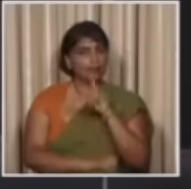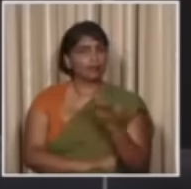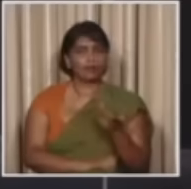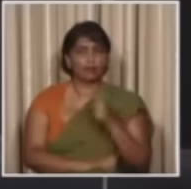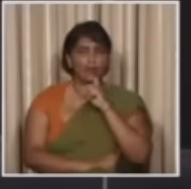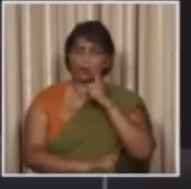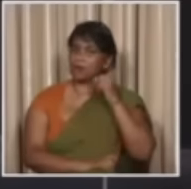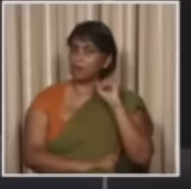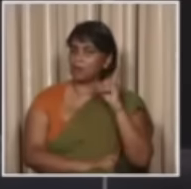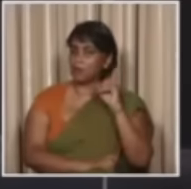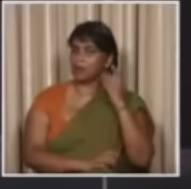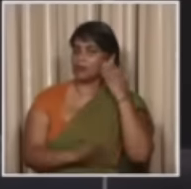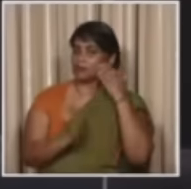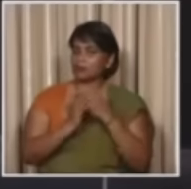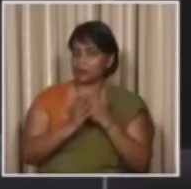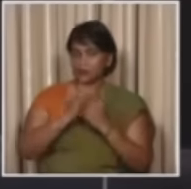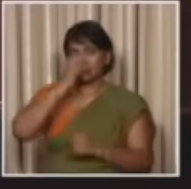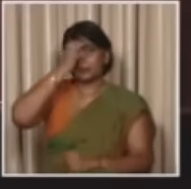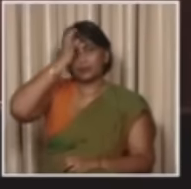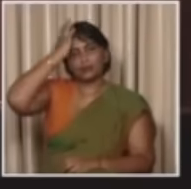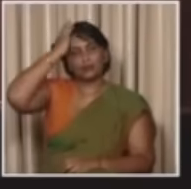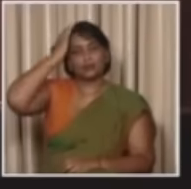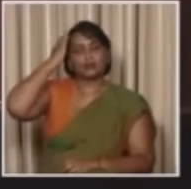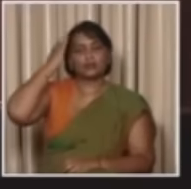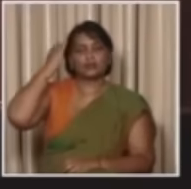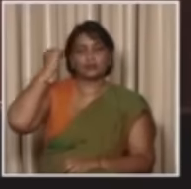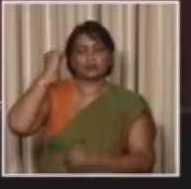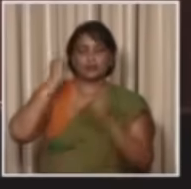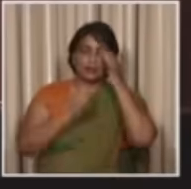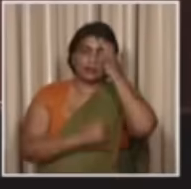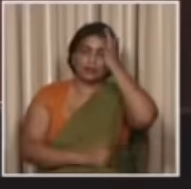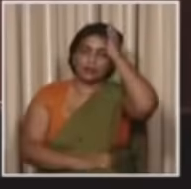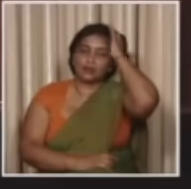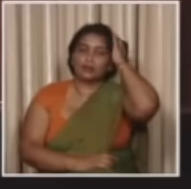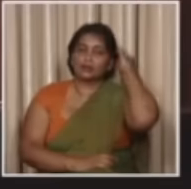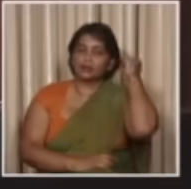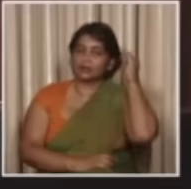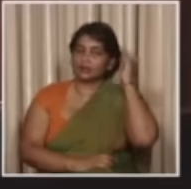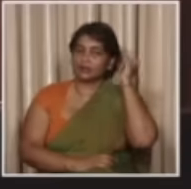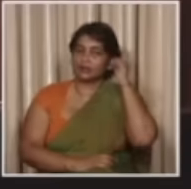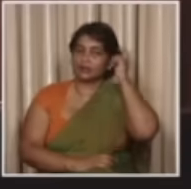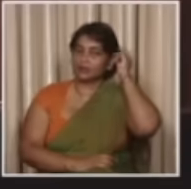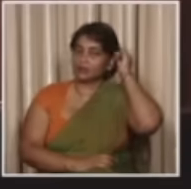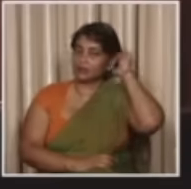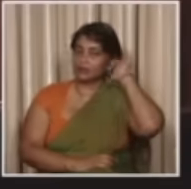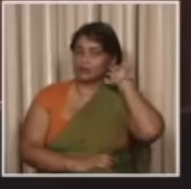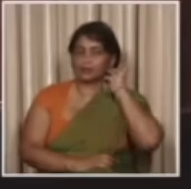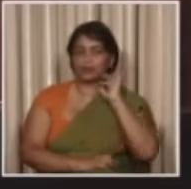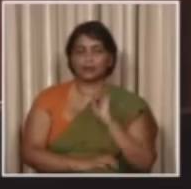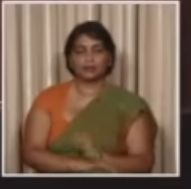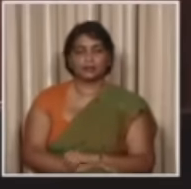නඩු ප්‍රමාද වෙන්නේ කියන ගැන හොයා බලන්න. හොඳයි. ඔව් විපක්ෂ නැගතුමා. නෑ පොයින්ට් අපෝඩ්